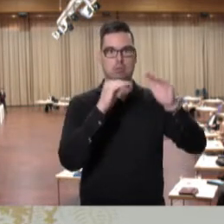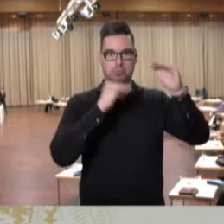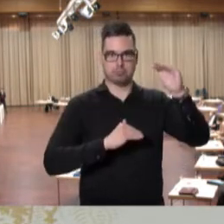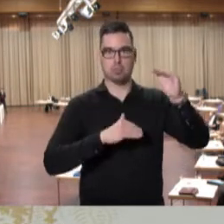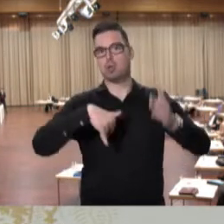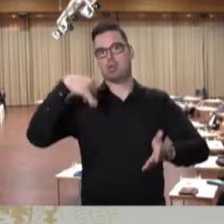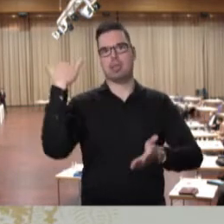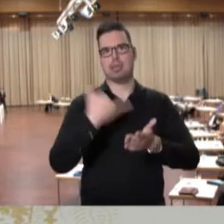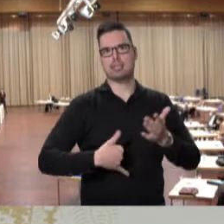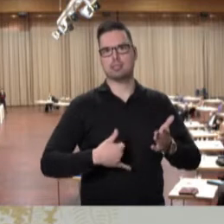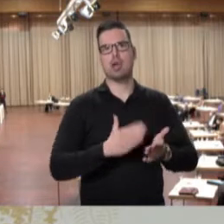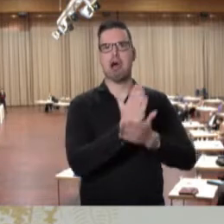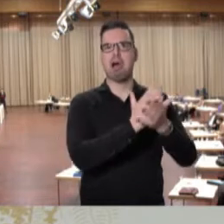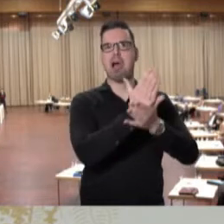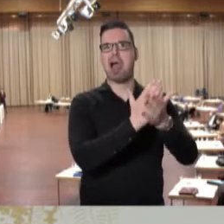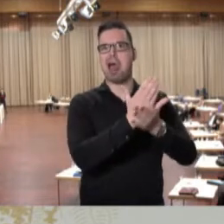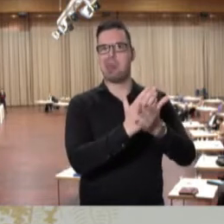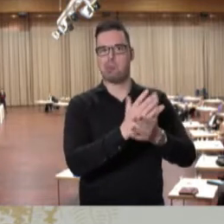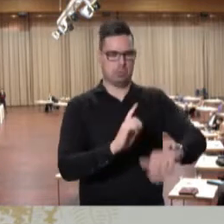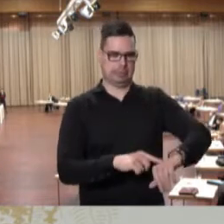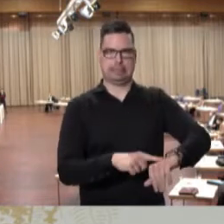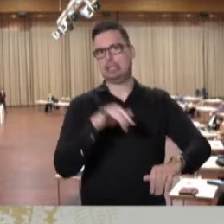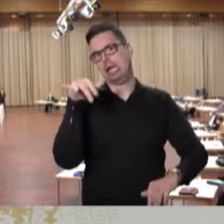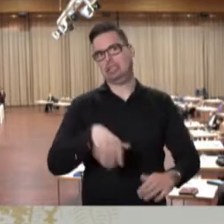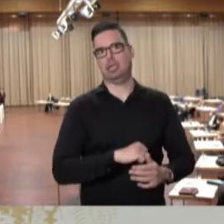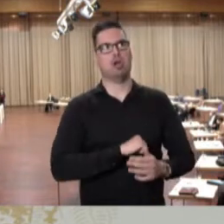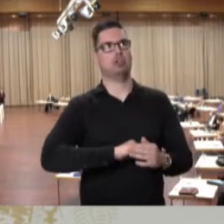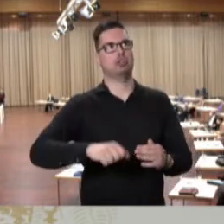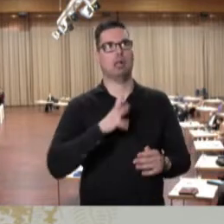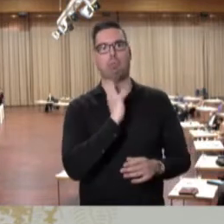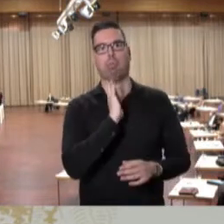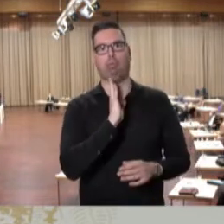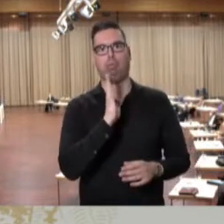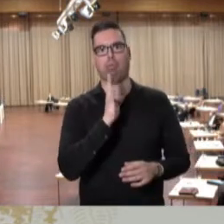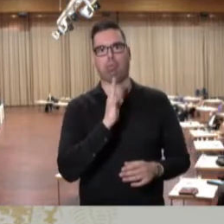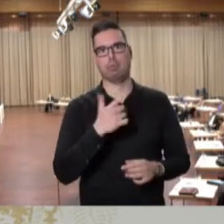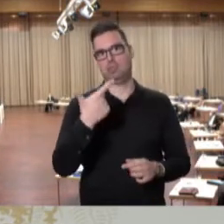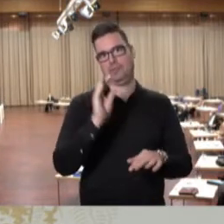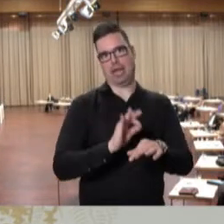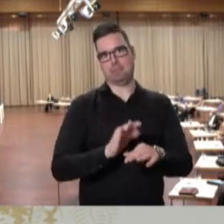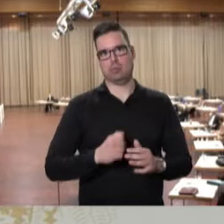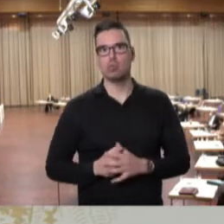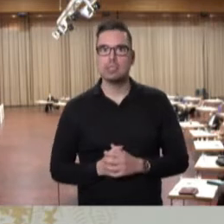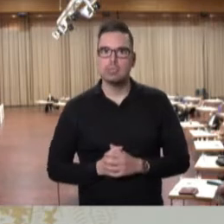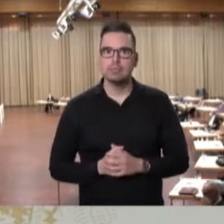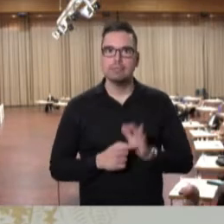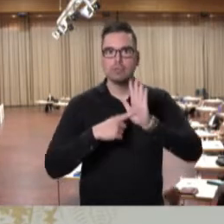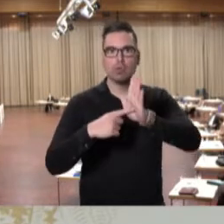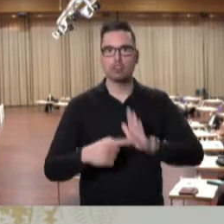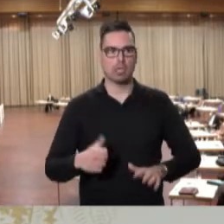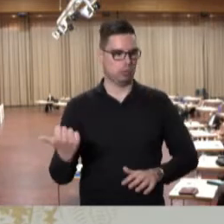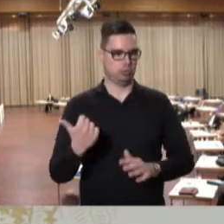mal noch ein halbes redezeit modul ein damit er seinen antrag den immerhin zwei minuten vorstellen